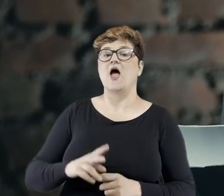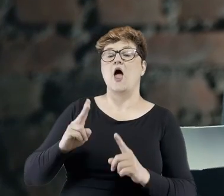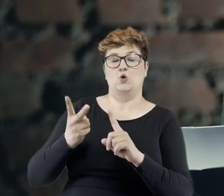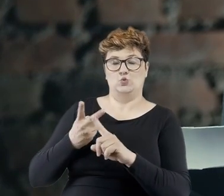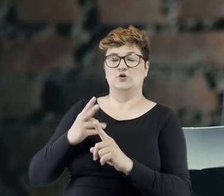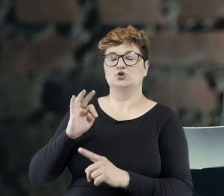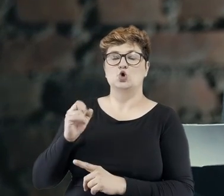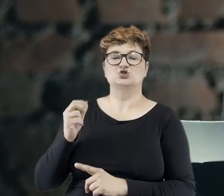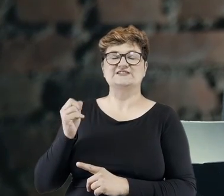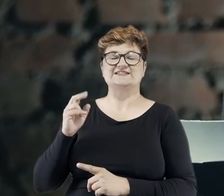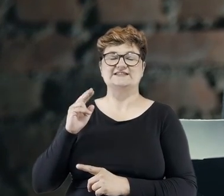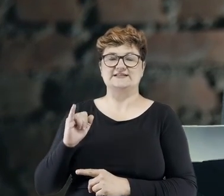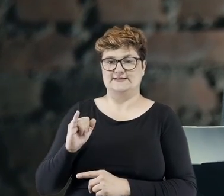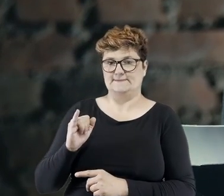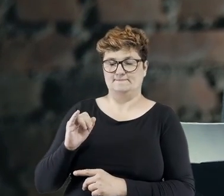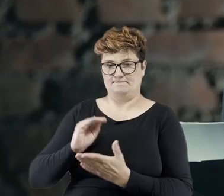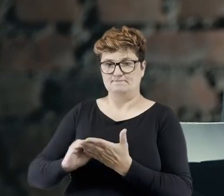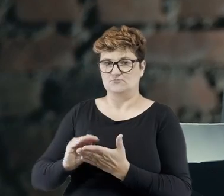pisze Toszyński, taki